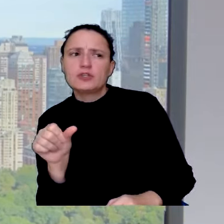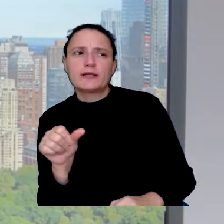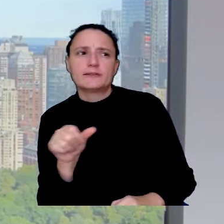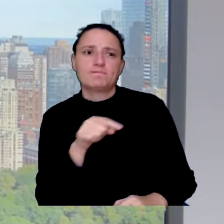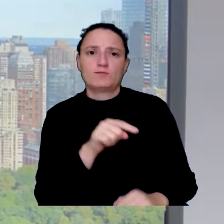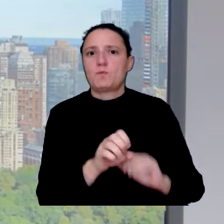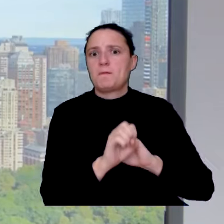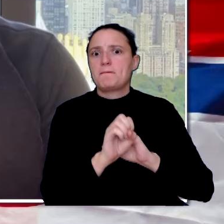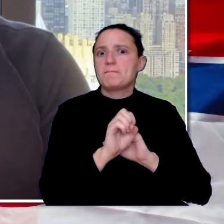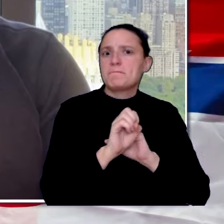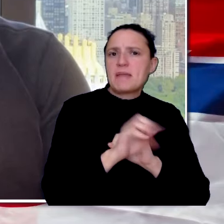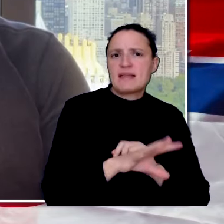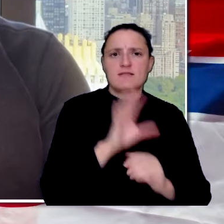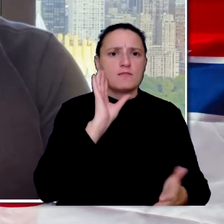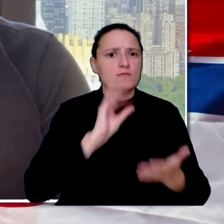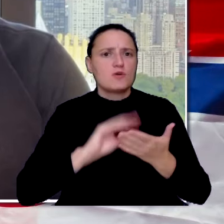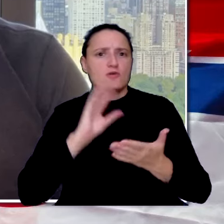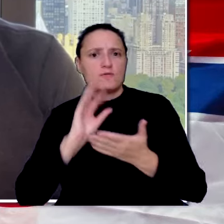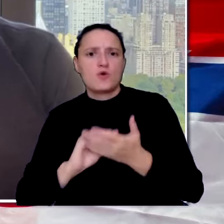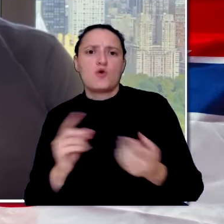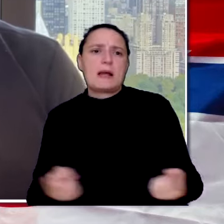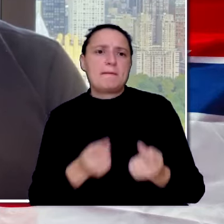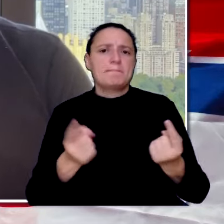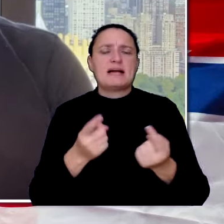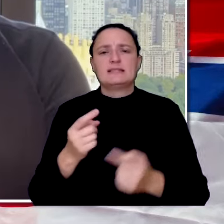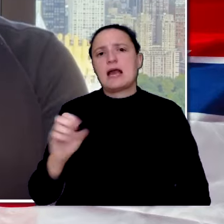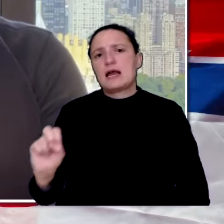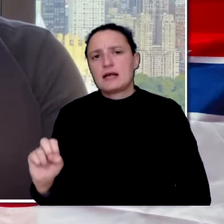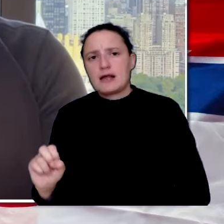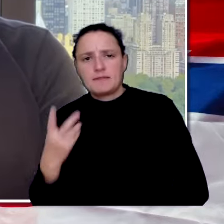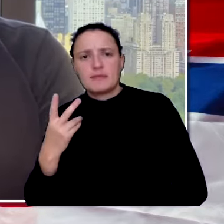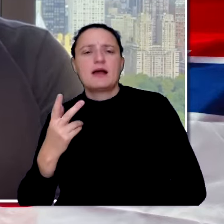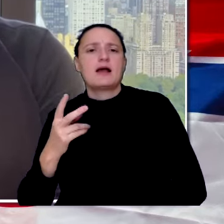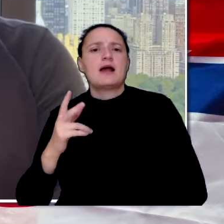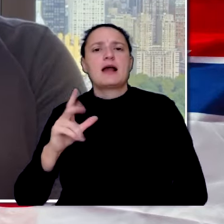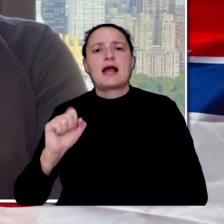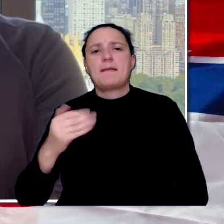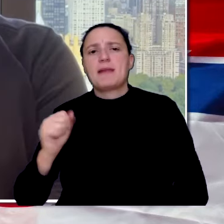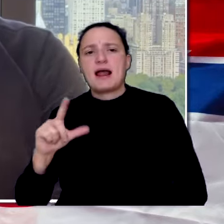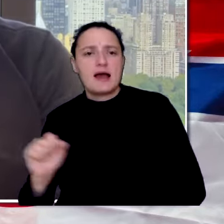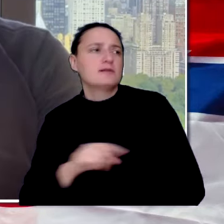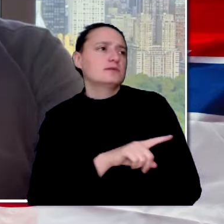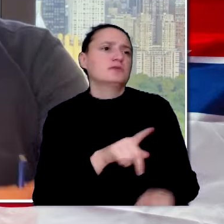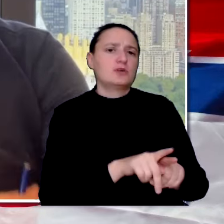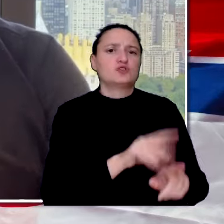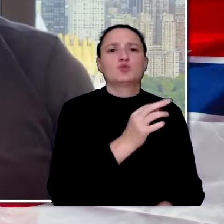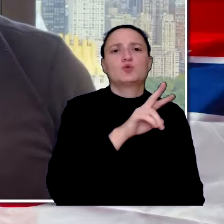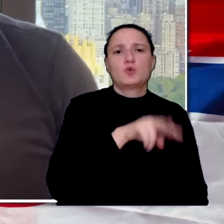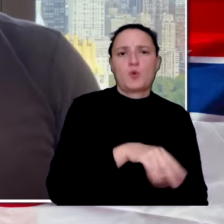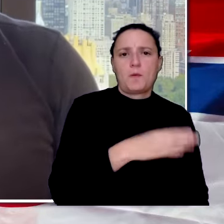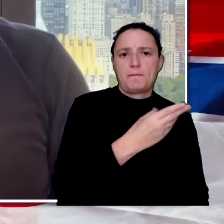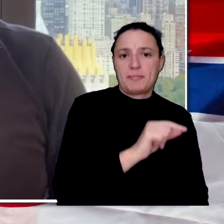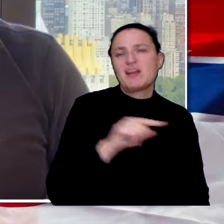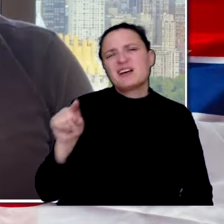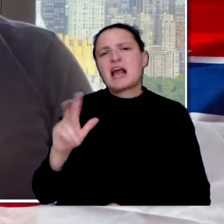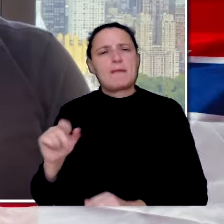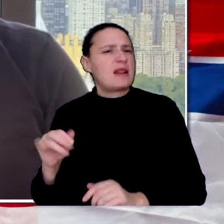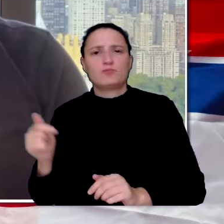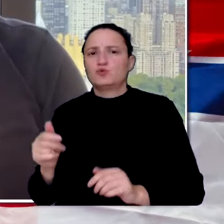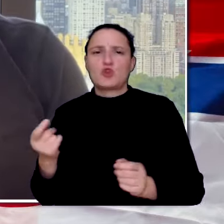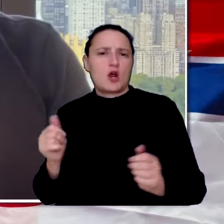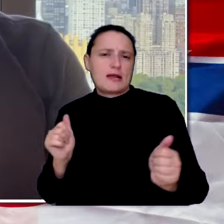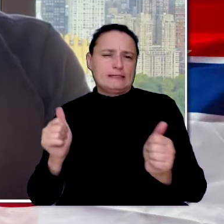medialnym blicem, i to ze strony kampanii Kamali, i ze strony Trumpa. Przy czym no, Kamala ma tutaj trochę do nadrobienia, bo